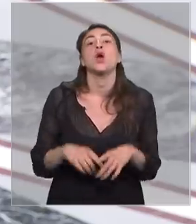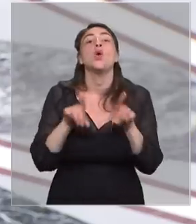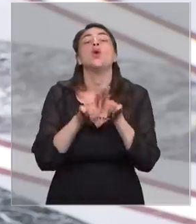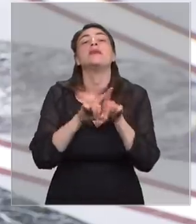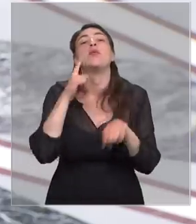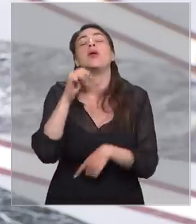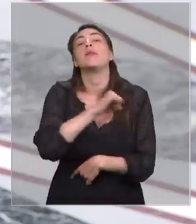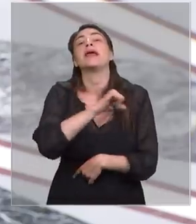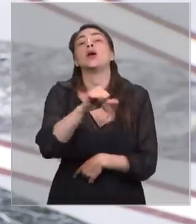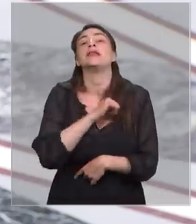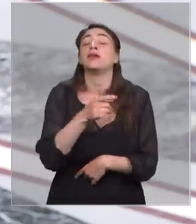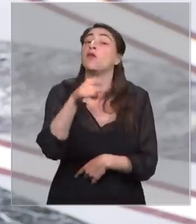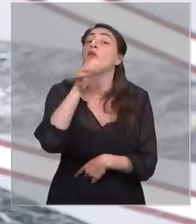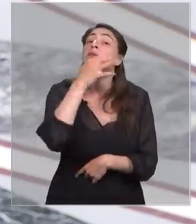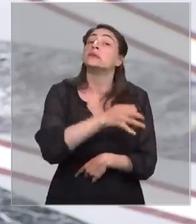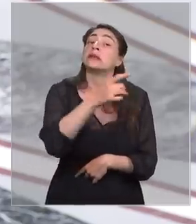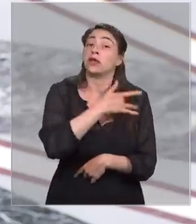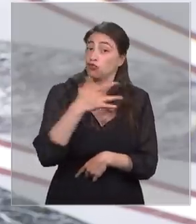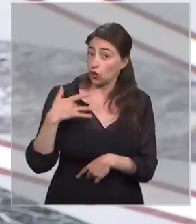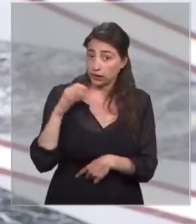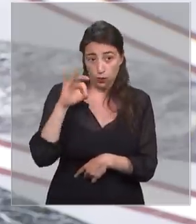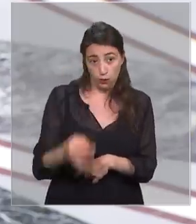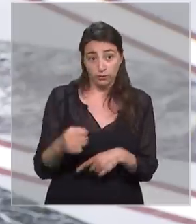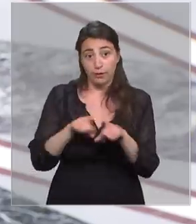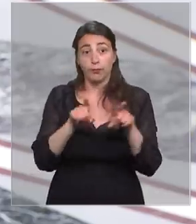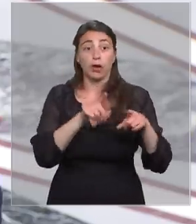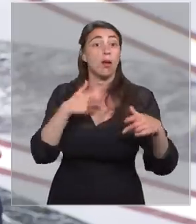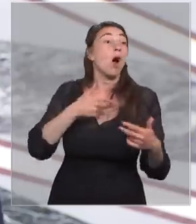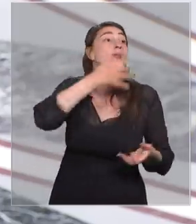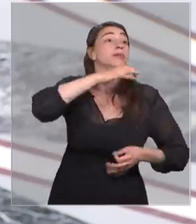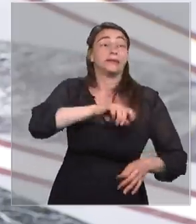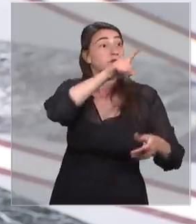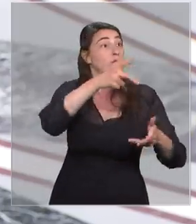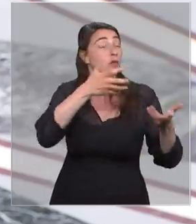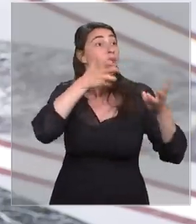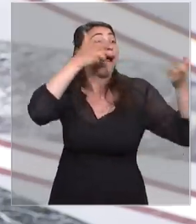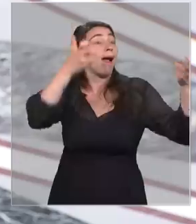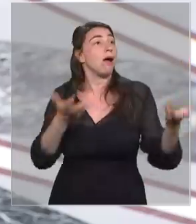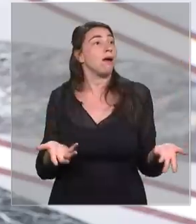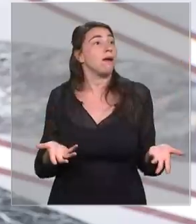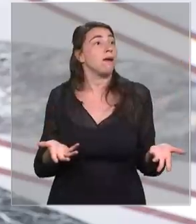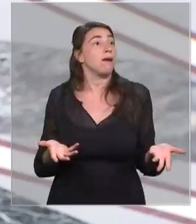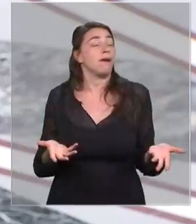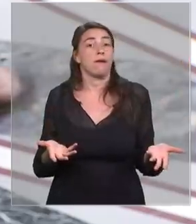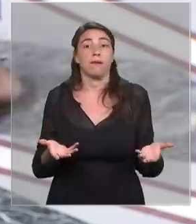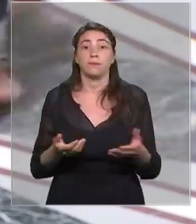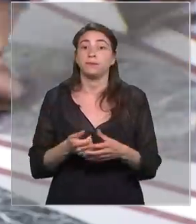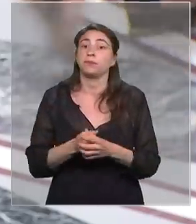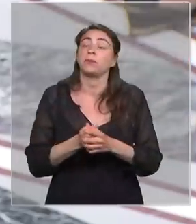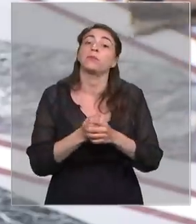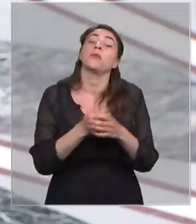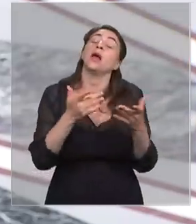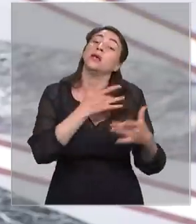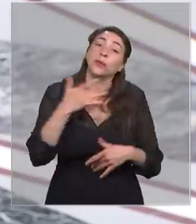la santé, on pourrait citer l'éducation. Vous êtes un peu une boîte à meux, monsieur le député. Dès que je parle, vous hurlez. Qu'il s'agisse de la santé, de l'éducation,